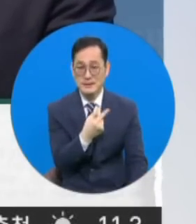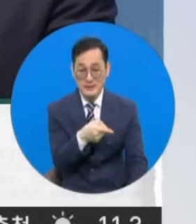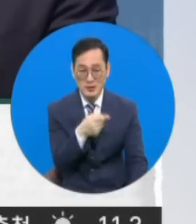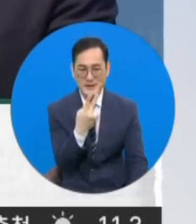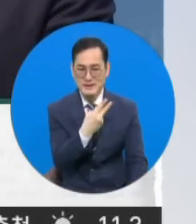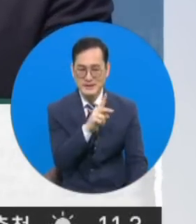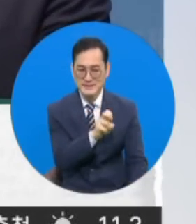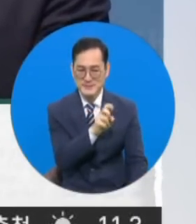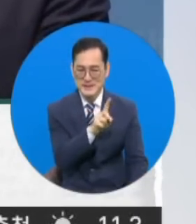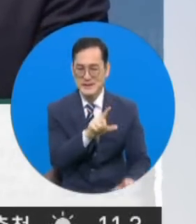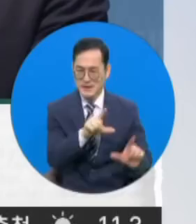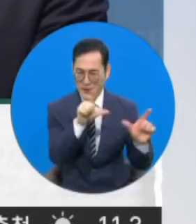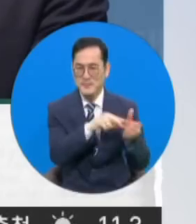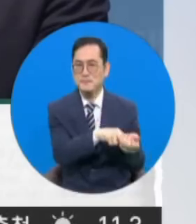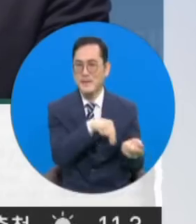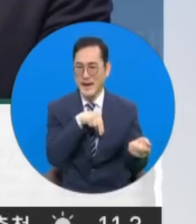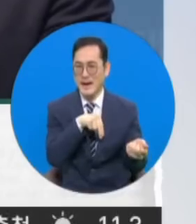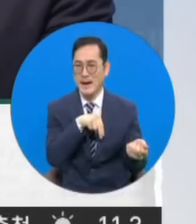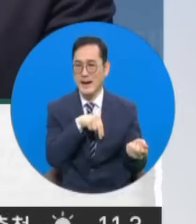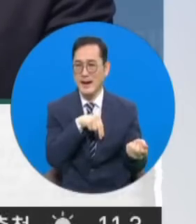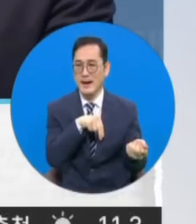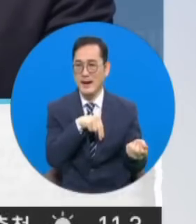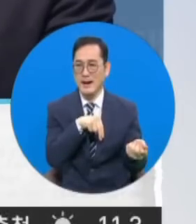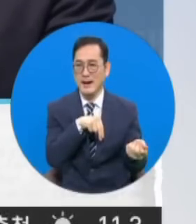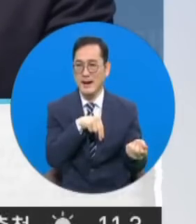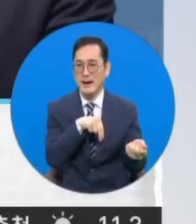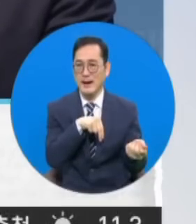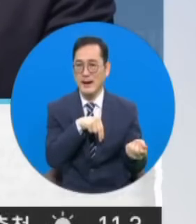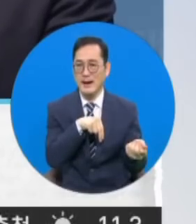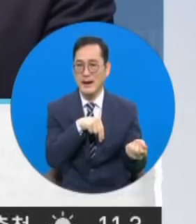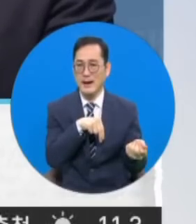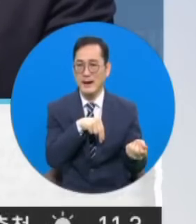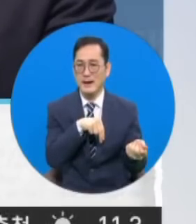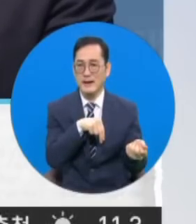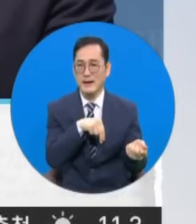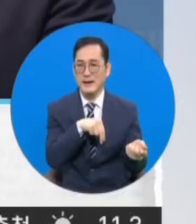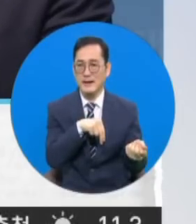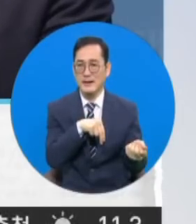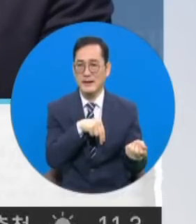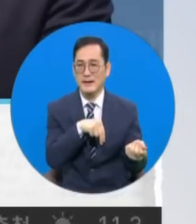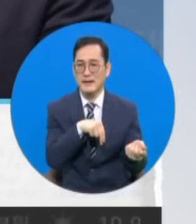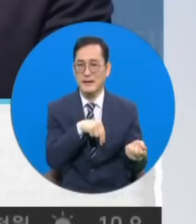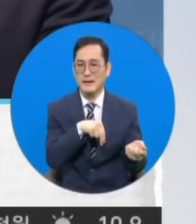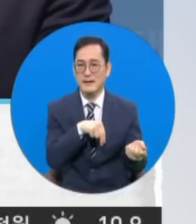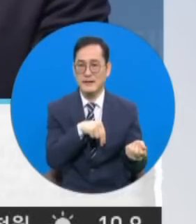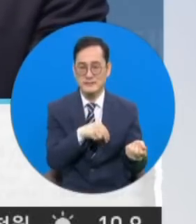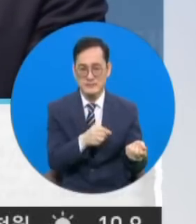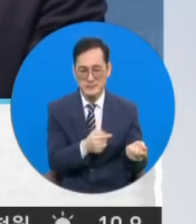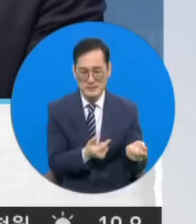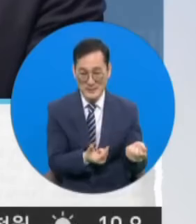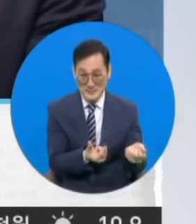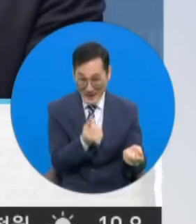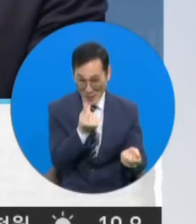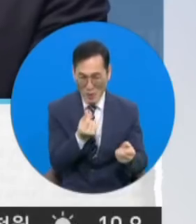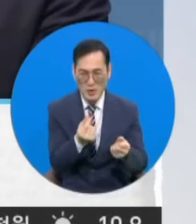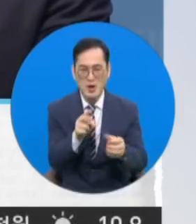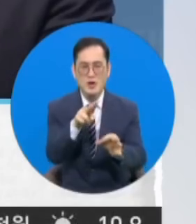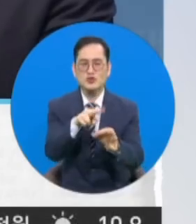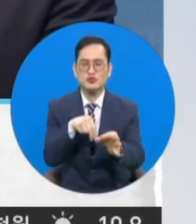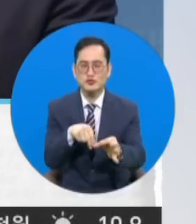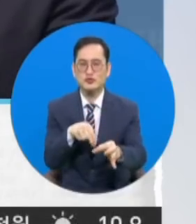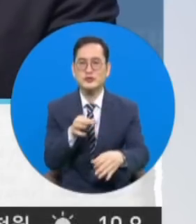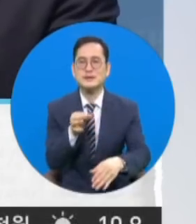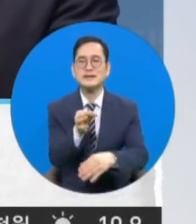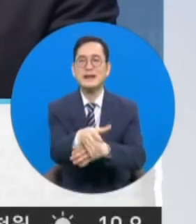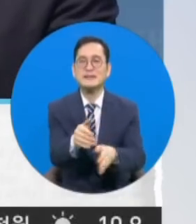2021년에 팔아 가지고 바로 업비트로 돈을 보내서 거기서 리믹스 코인을 샀다고 했거든요 고시점은